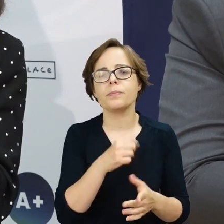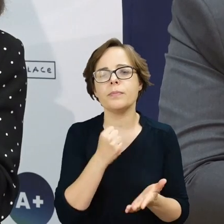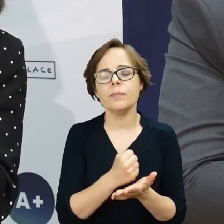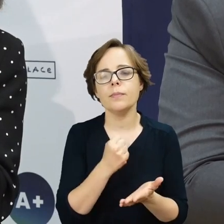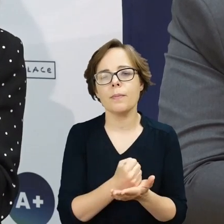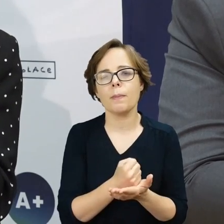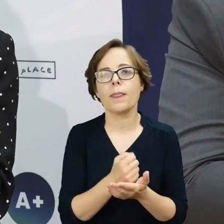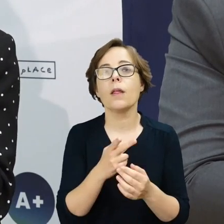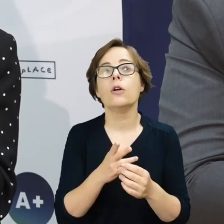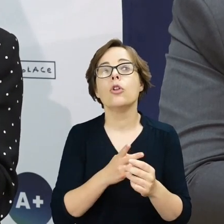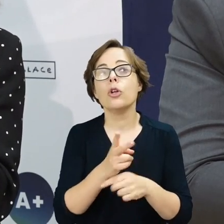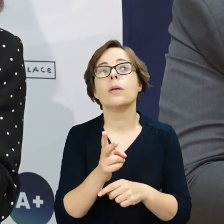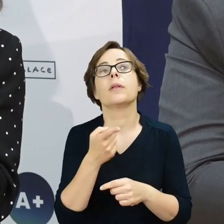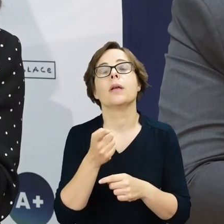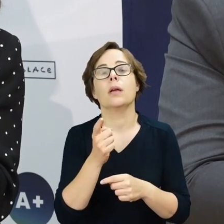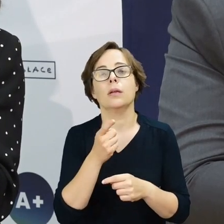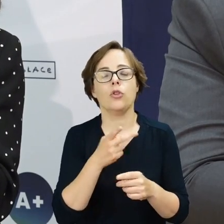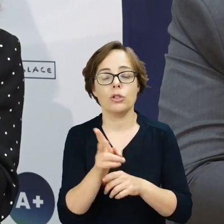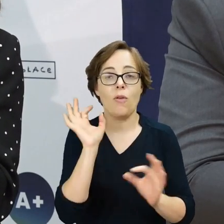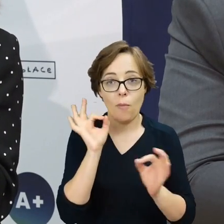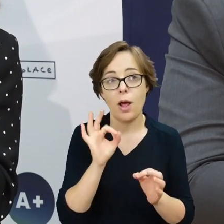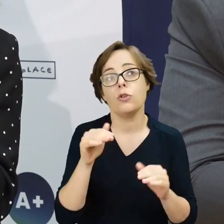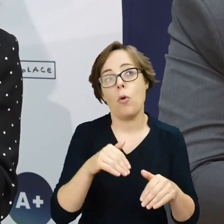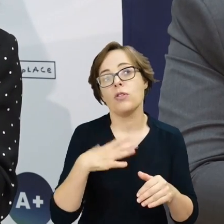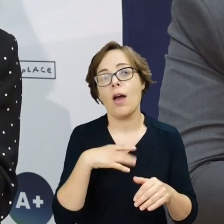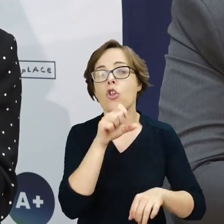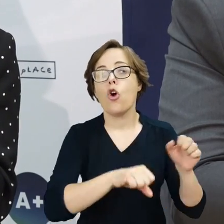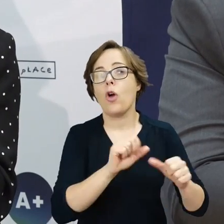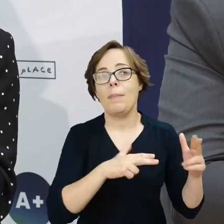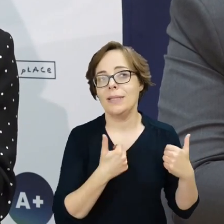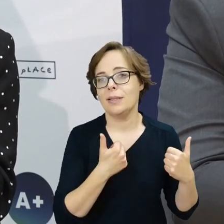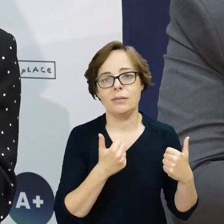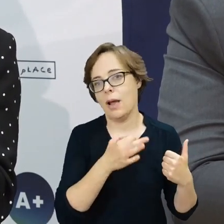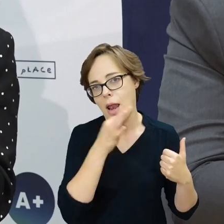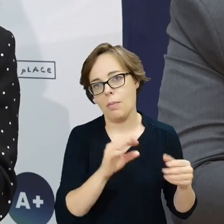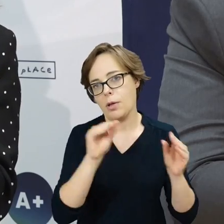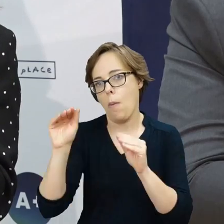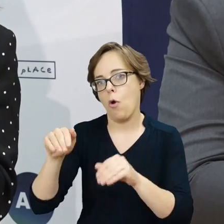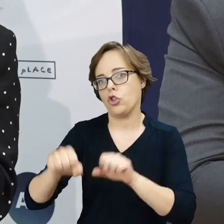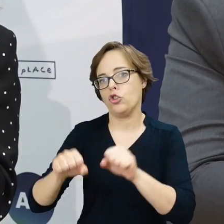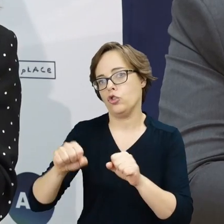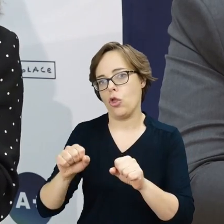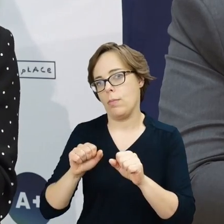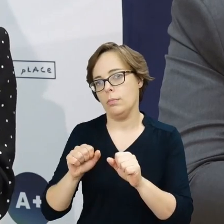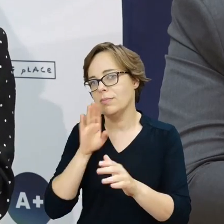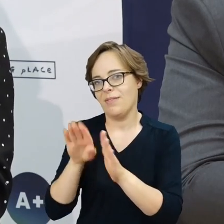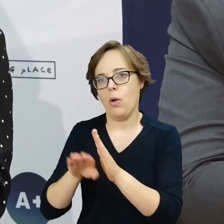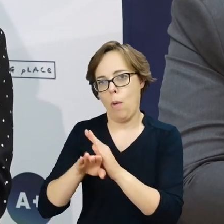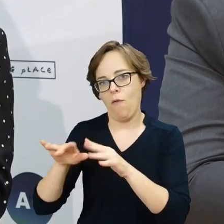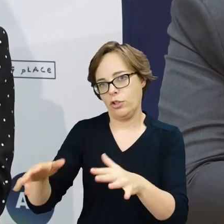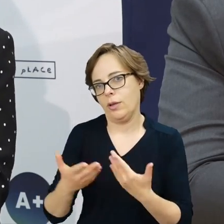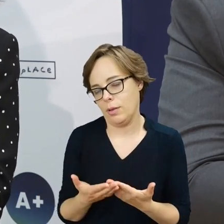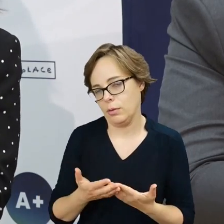dostępem do informacji sądom powszechnym, bo jak na razie to orzecznictwo nie jest najlepsze. Natomiast